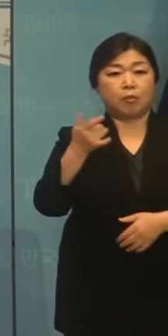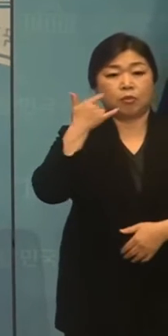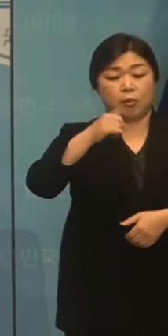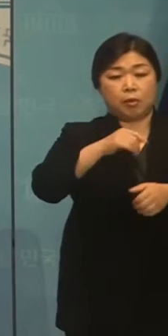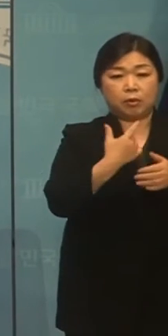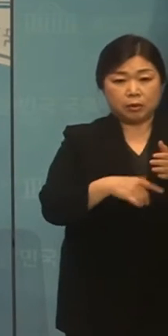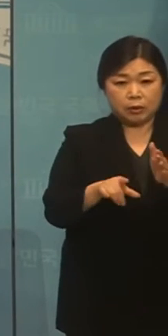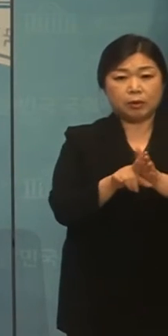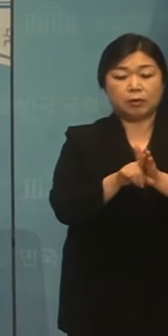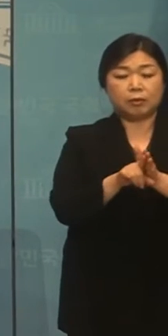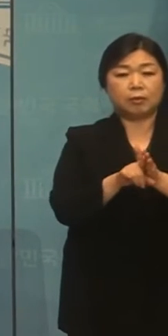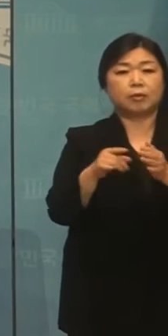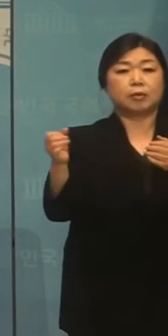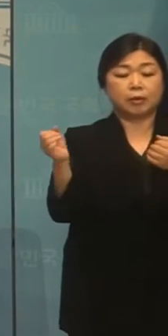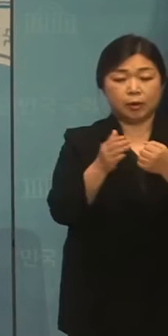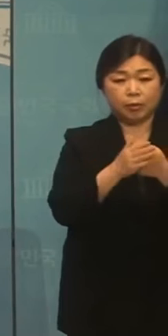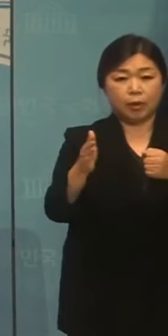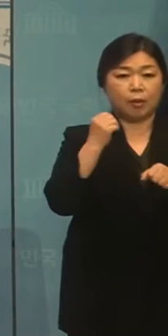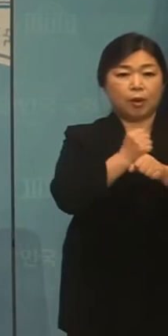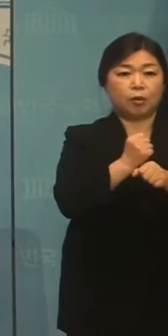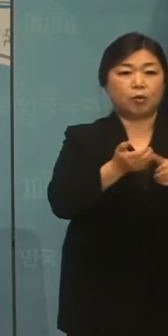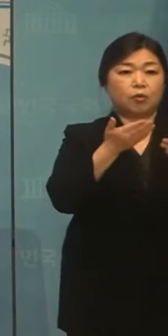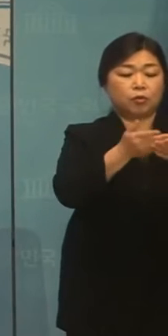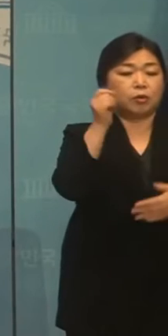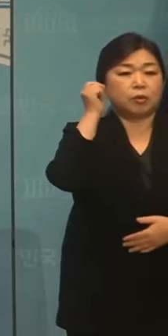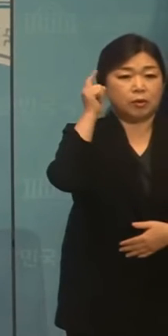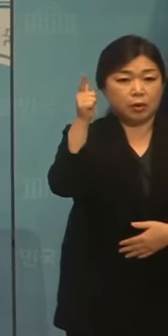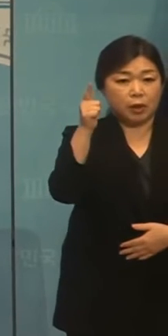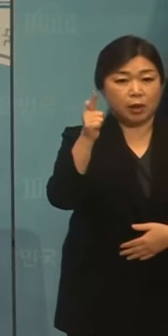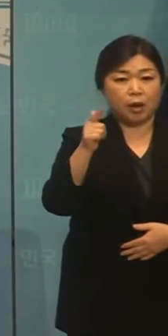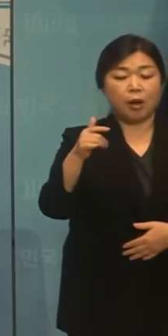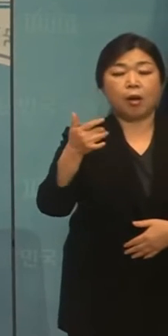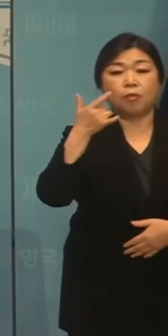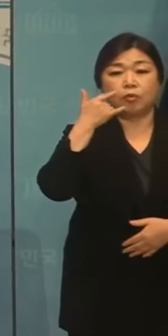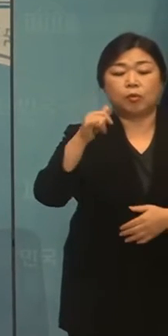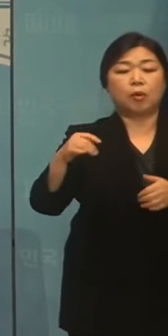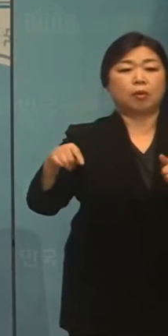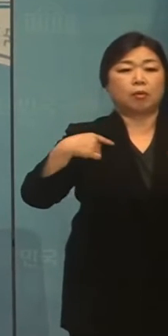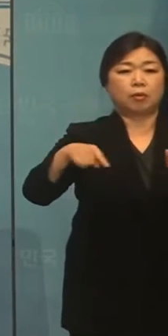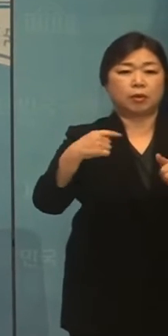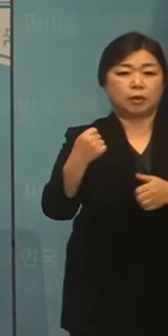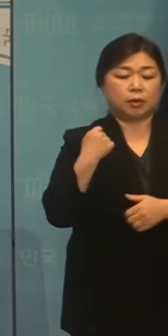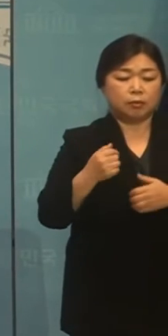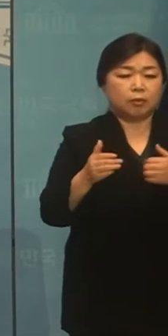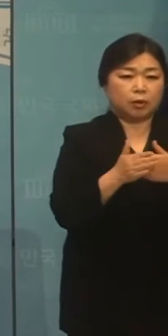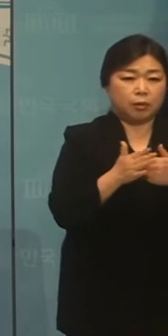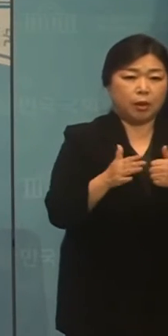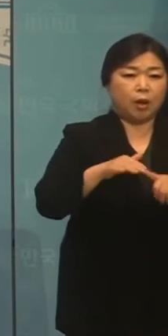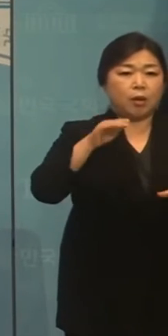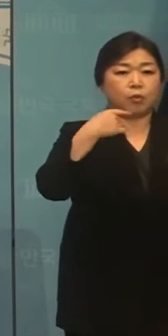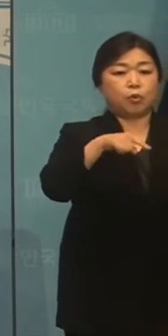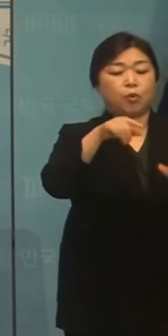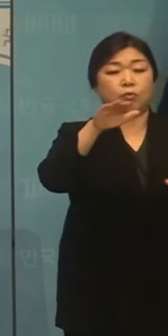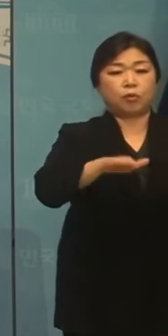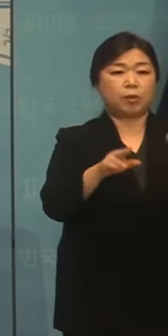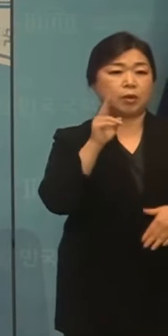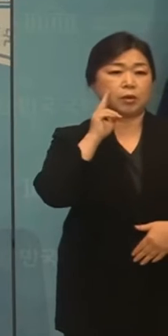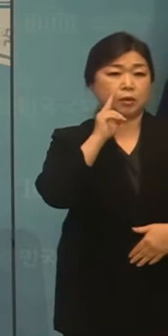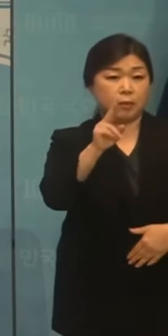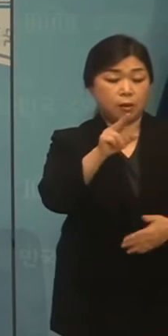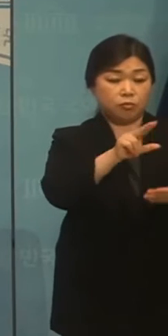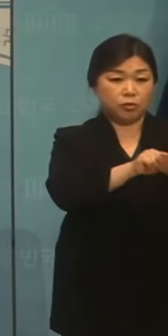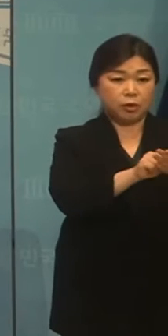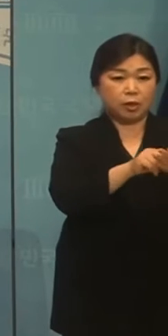그리고 부모의 배경에 따른 교육 불평등 심화라는 영재교육의 문제점을 고발하는